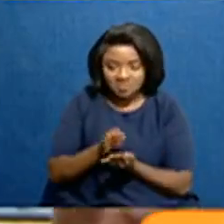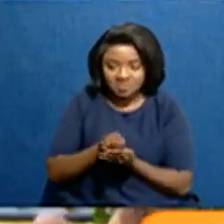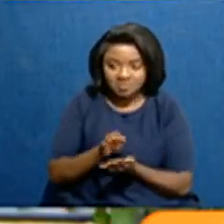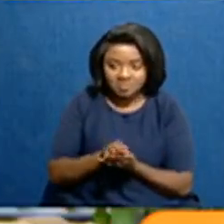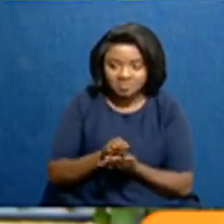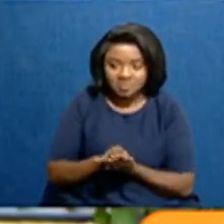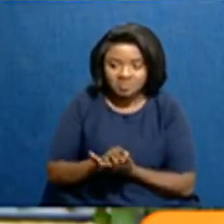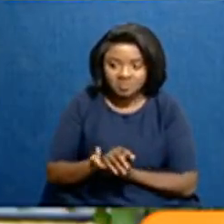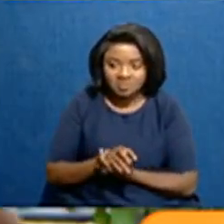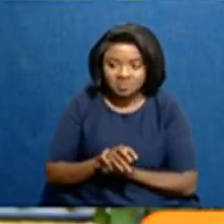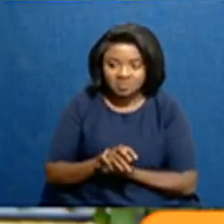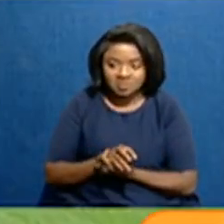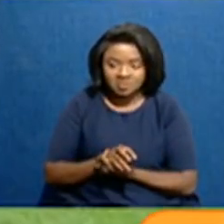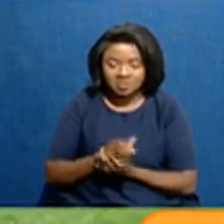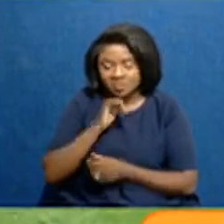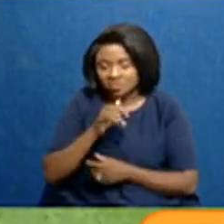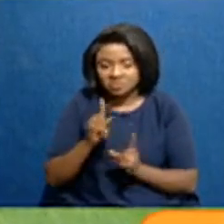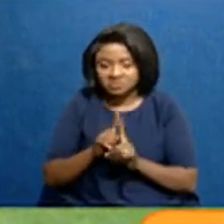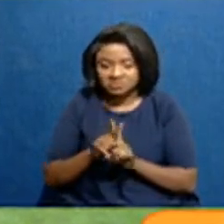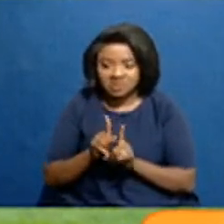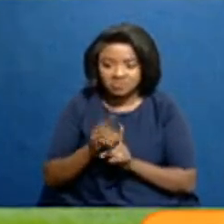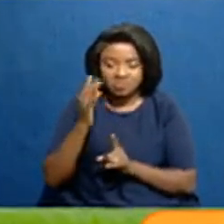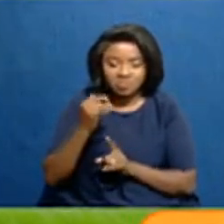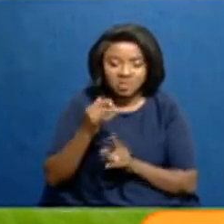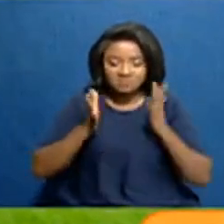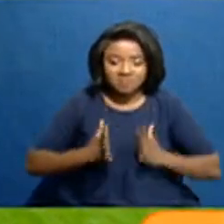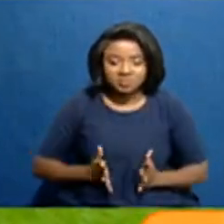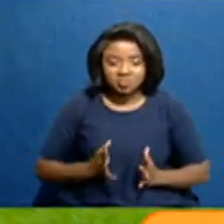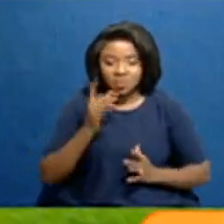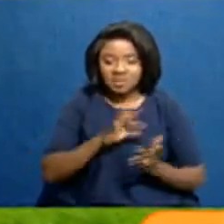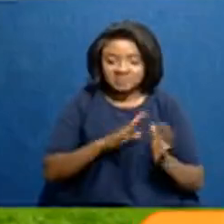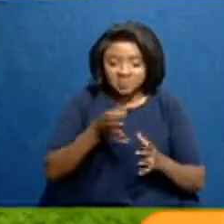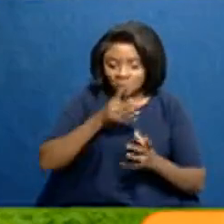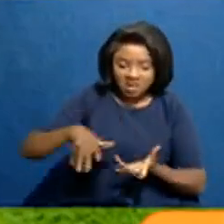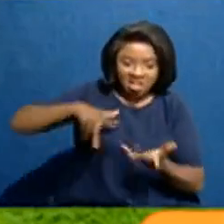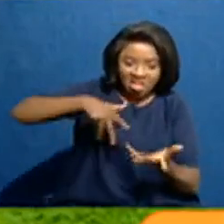kama binadamu anaweka miti mingine, miche mingine maji mingi kuliko ingine. Hii yetu